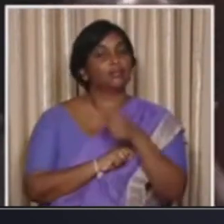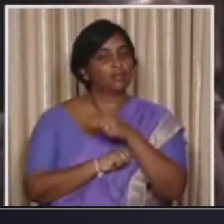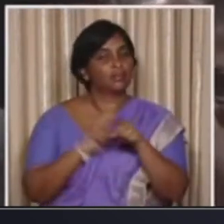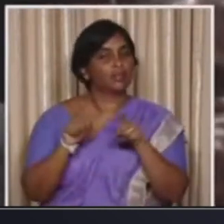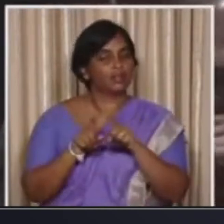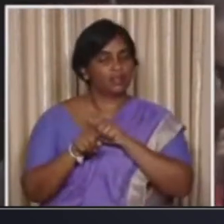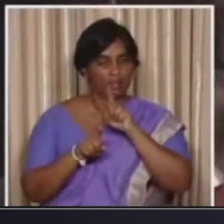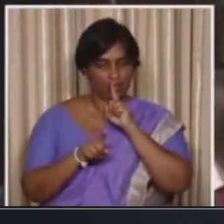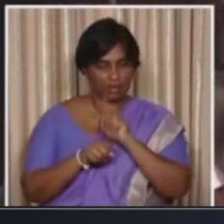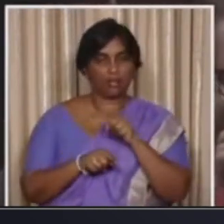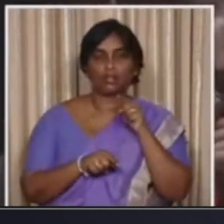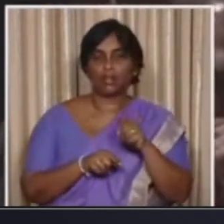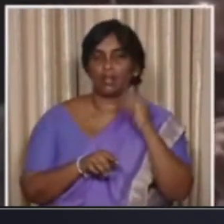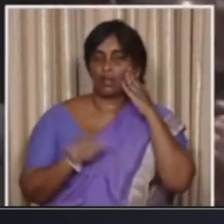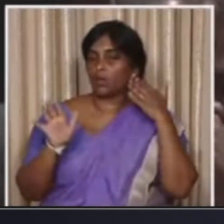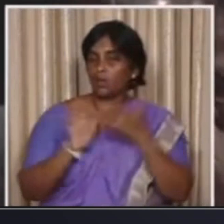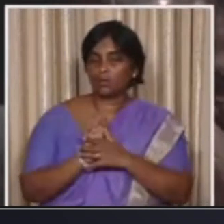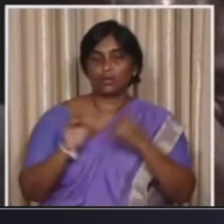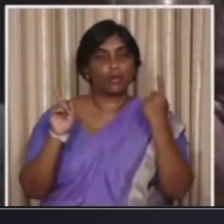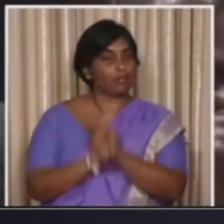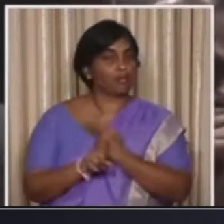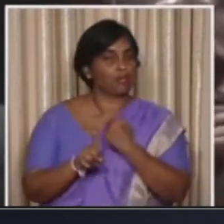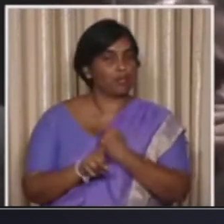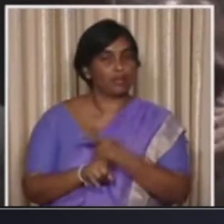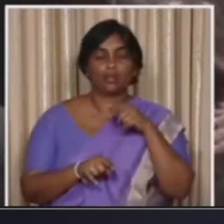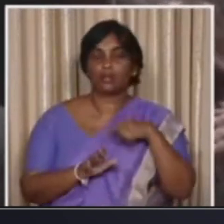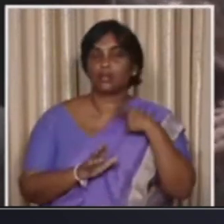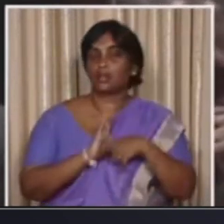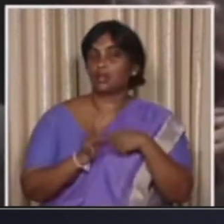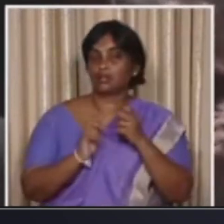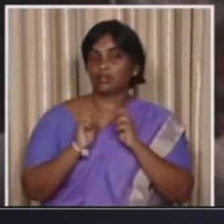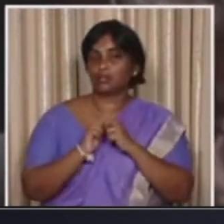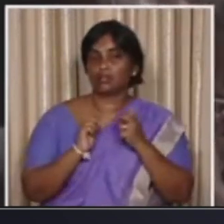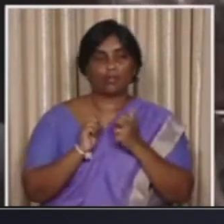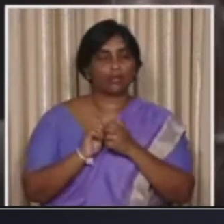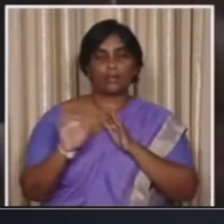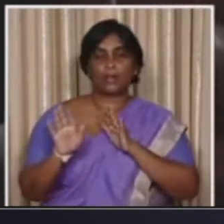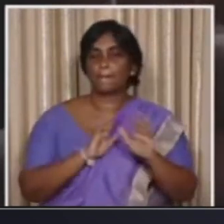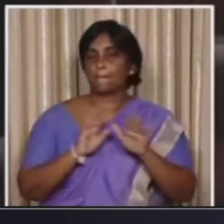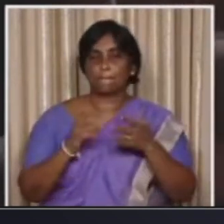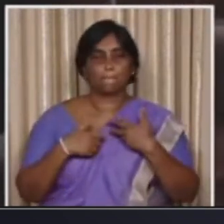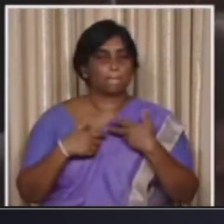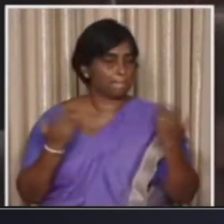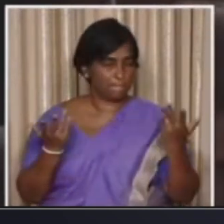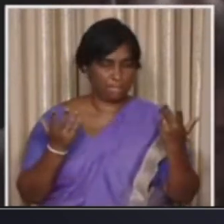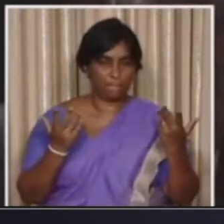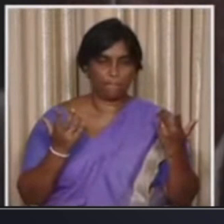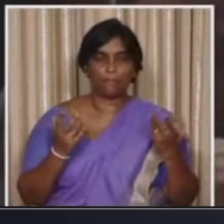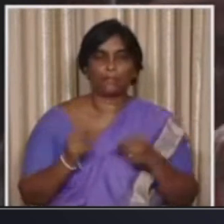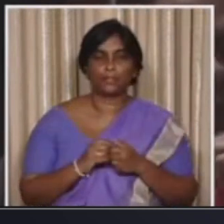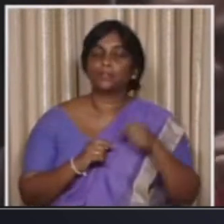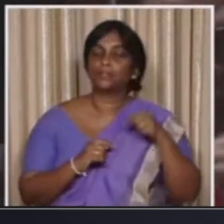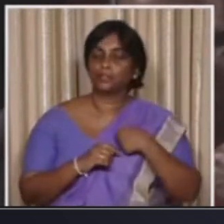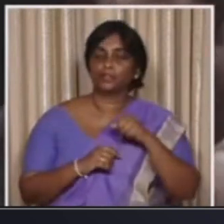api kiyanawa me kottore maru karala merata aarthika arbudaya palanaya karanna bae garu sabhapathumani